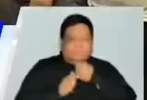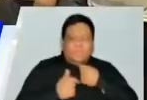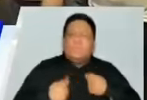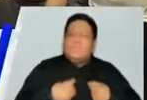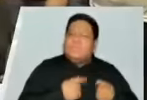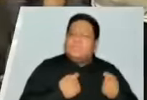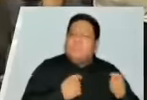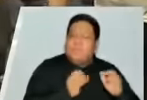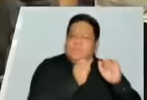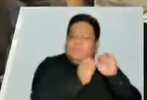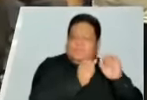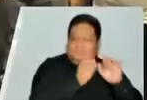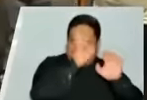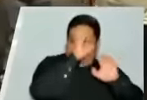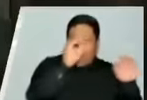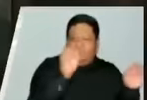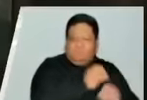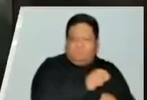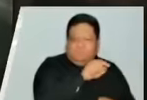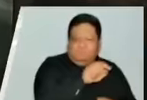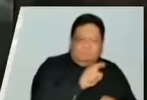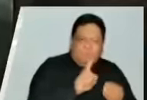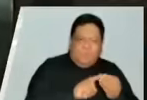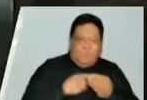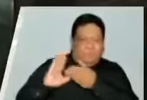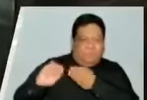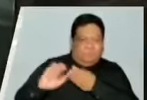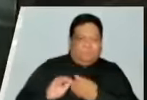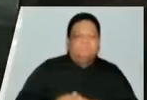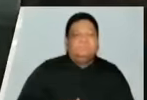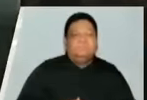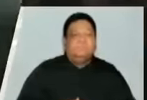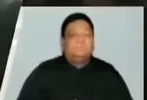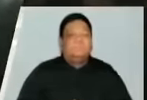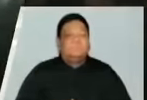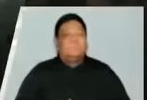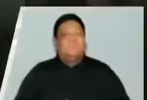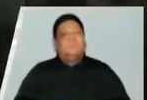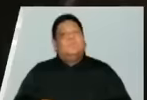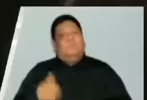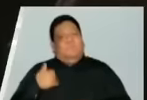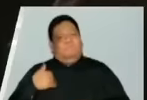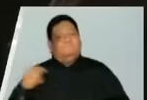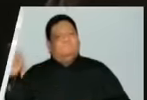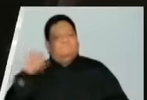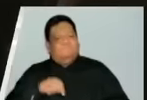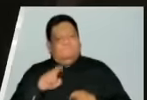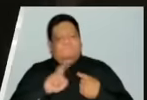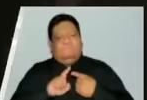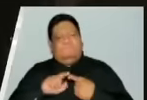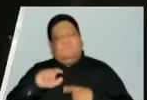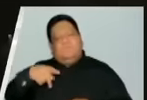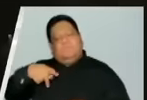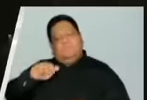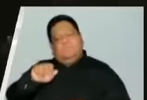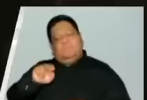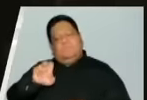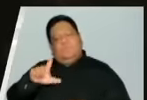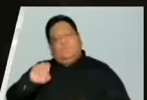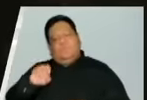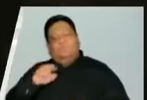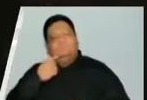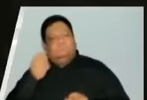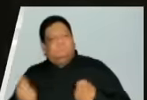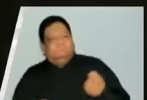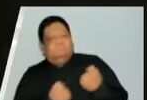rin sa vigil ang ilang kaalyado ng Pangulo, kabilang si Attorney Salvador Panelo, na nagpahayag ng suporta sa Duterte-Duterte tandem